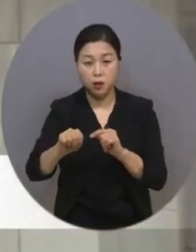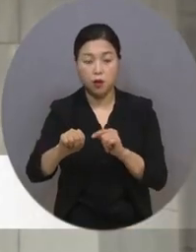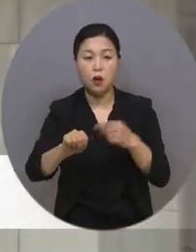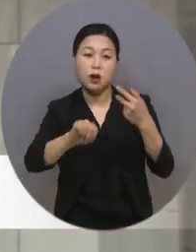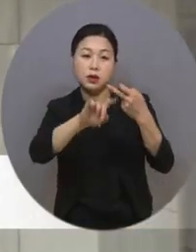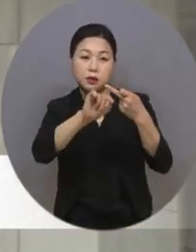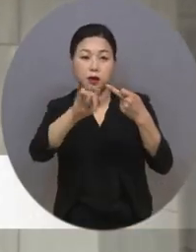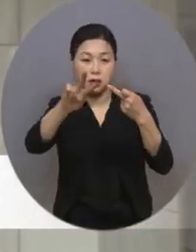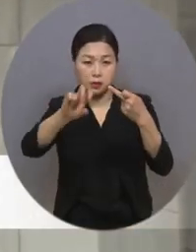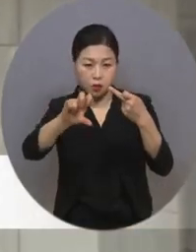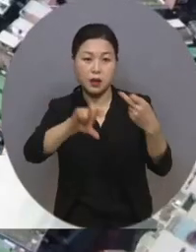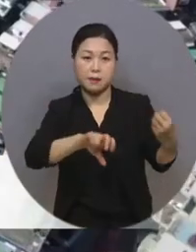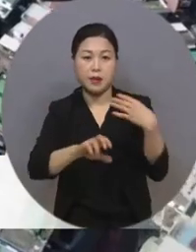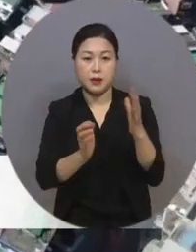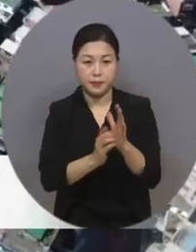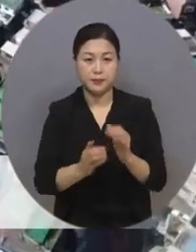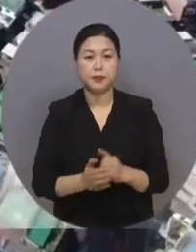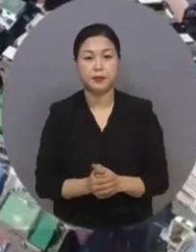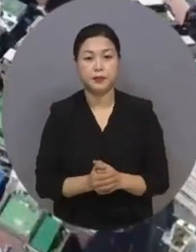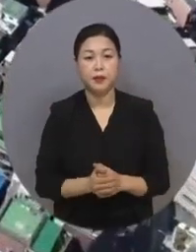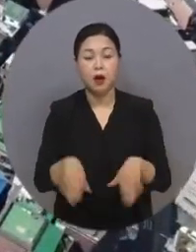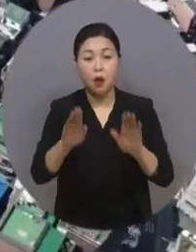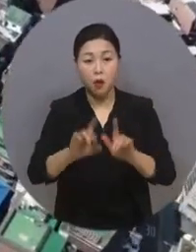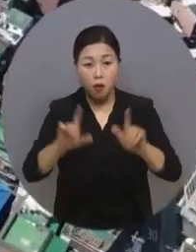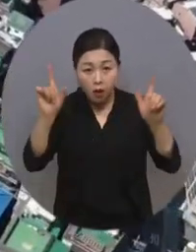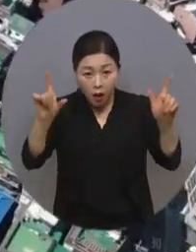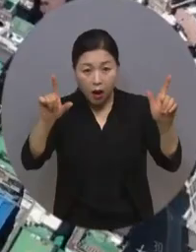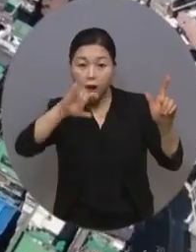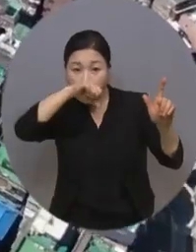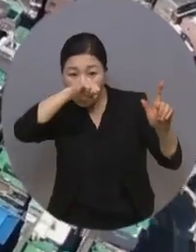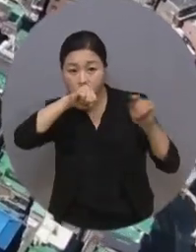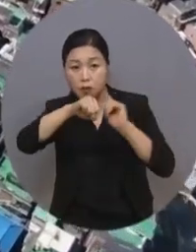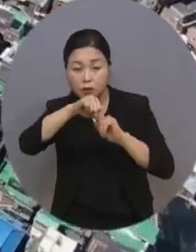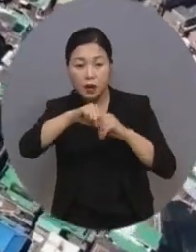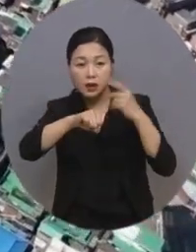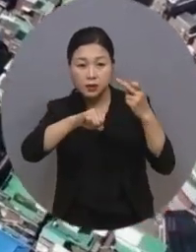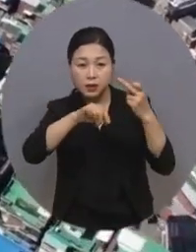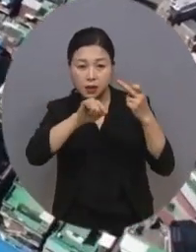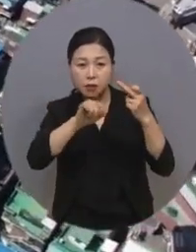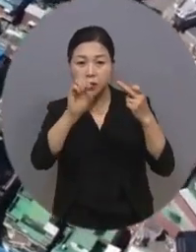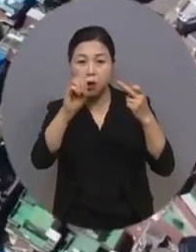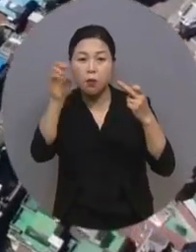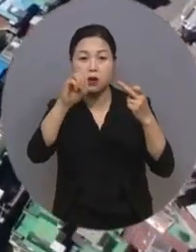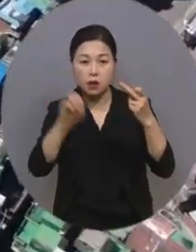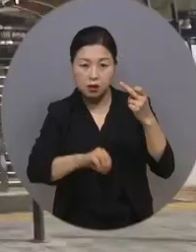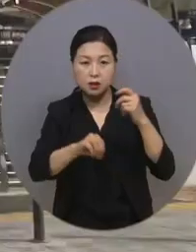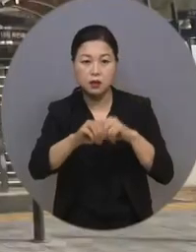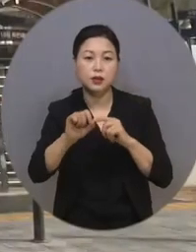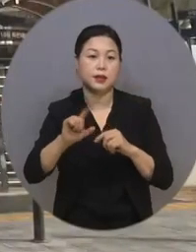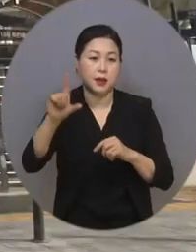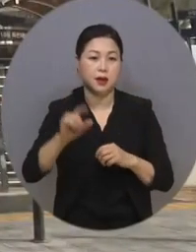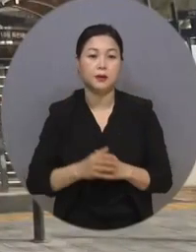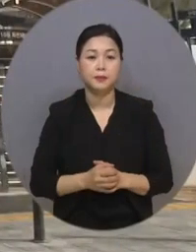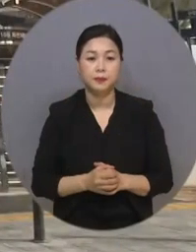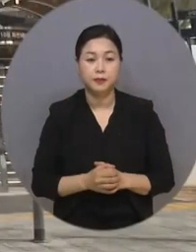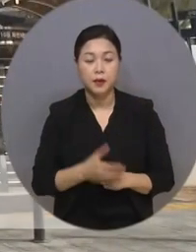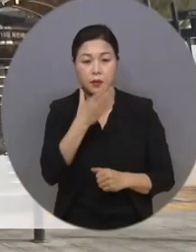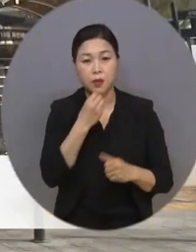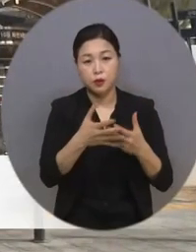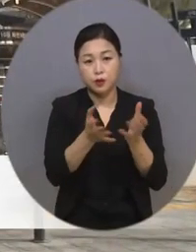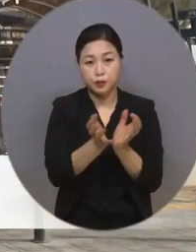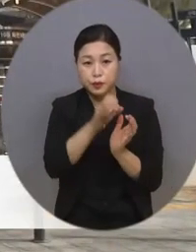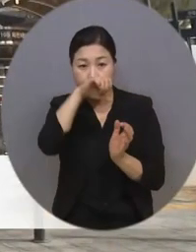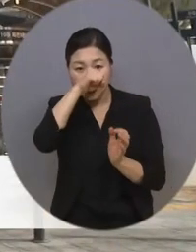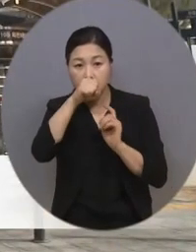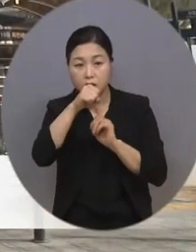25일 밝혔습니다이는 올해 본예산보다 12.0% 증가한 수치입니다 복지부에서는